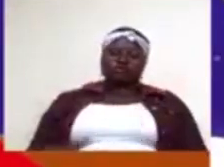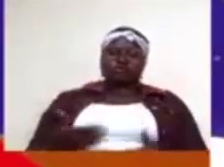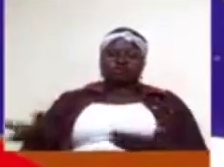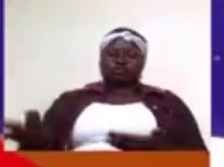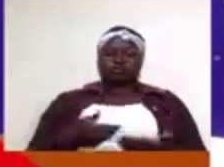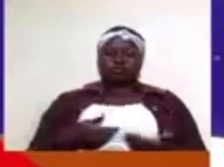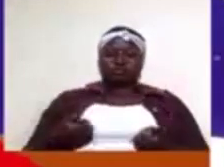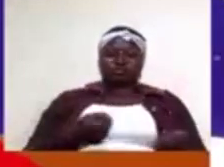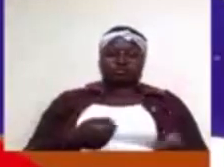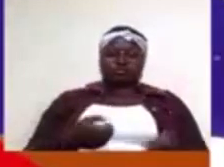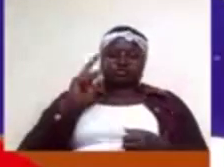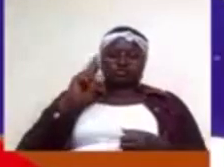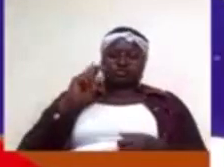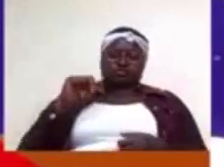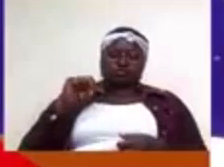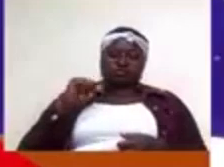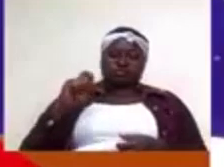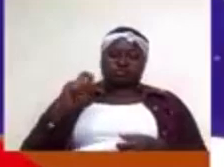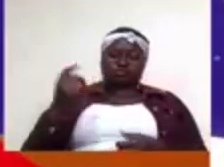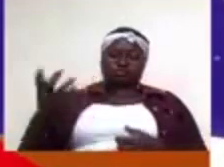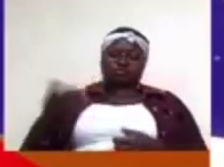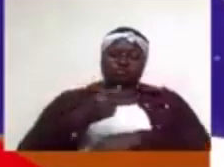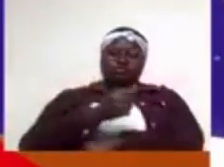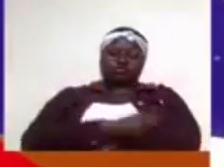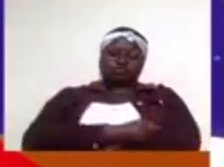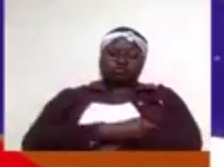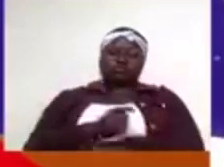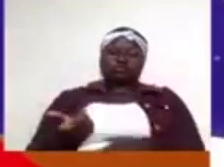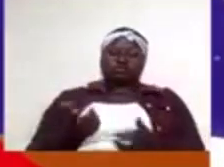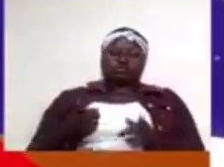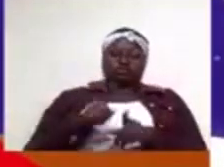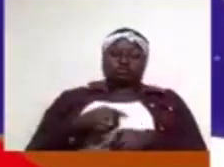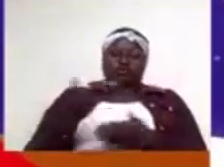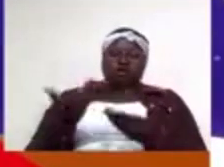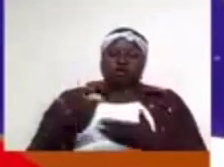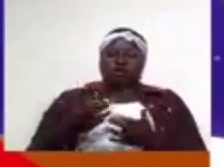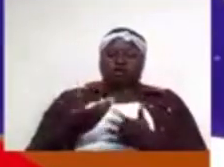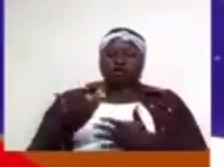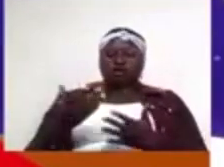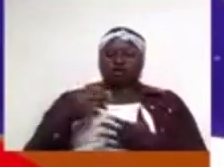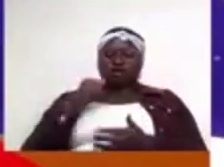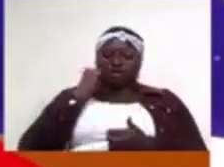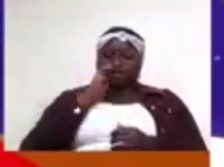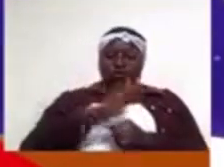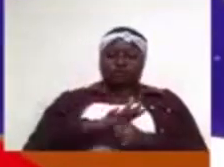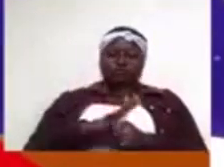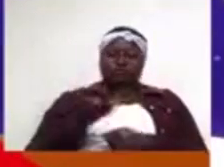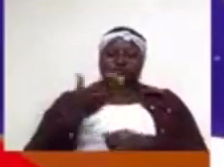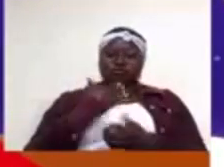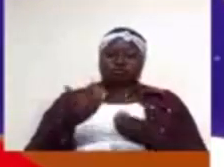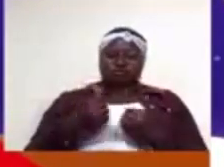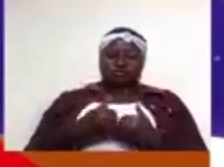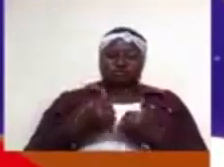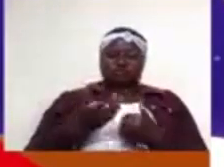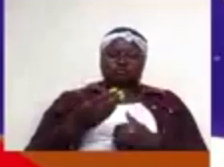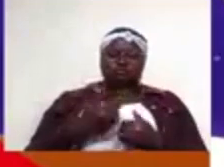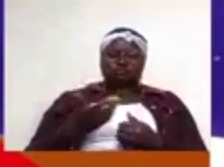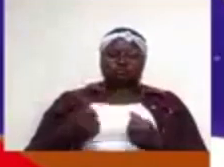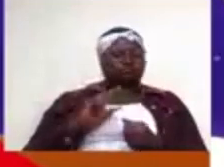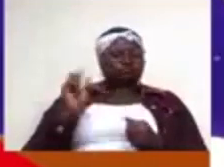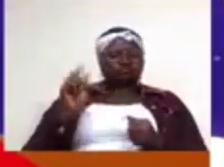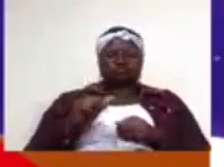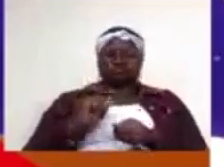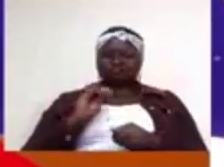ti njega ni arendwa rent hena shukuru hena shiraniro akoretwo nacio hena irotwa akoretwo